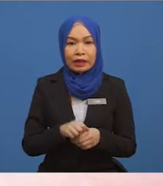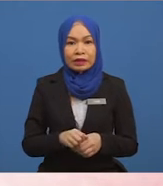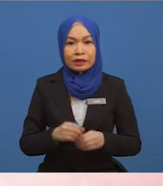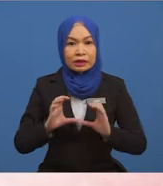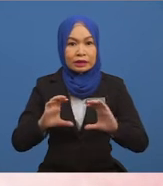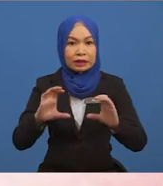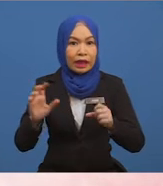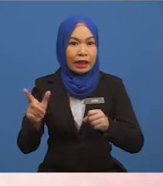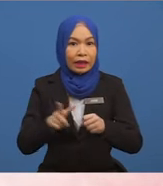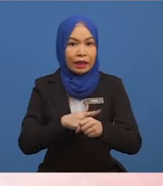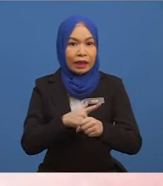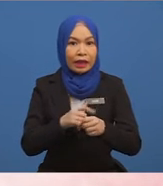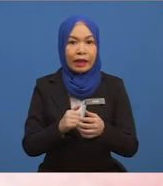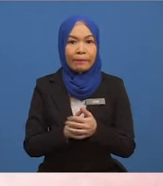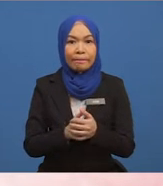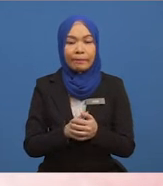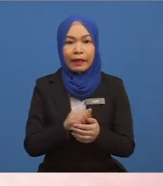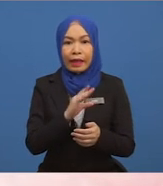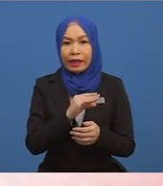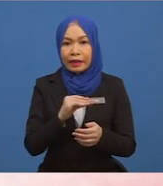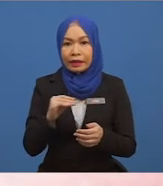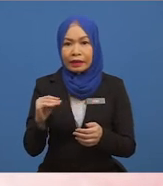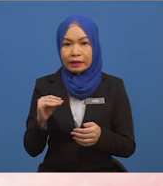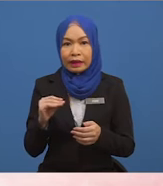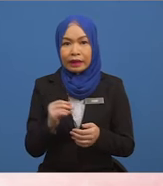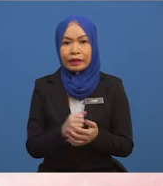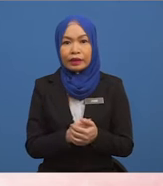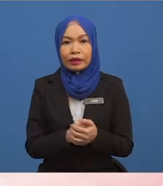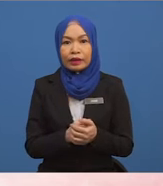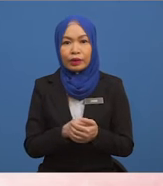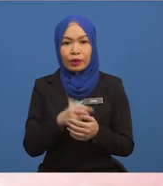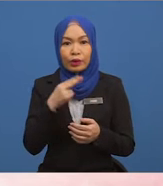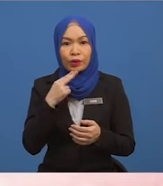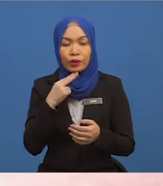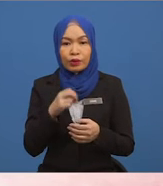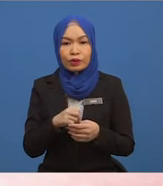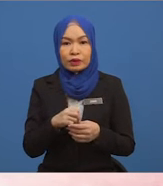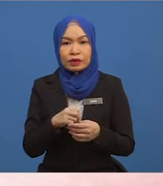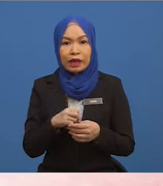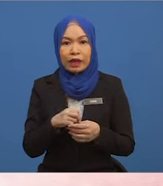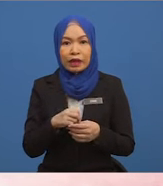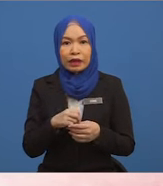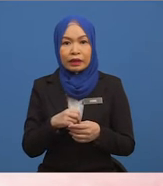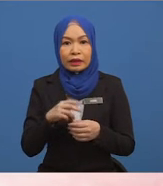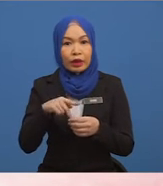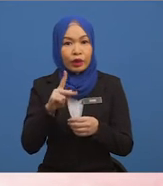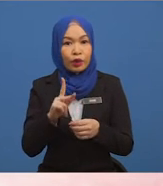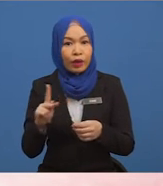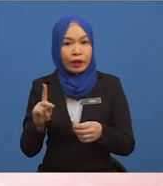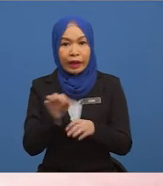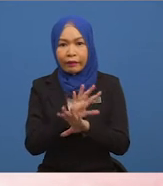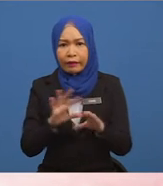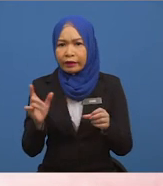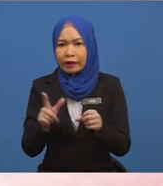air, manakala bagi fermentasi, glukosa dioksidakan secara tidak